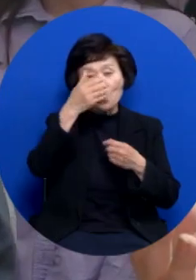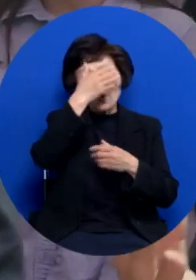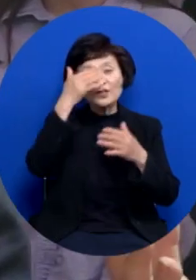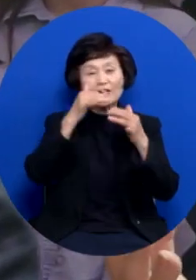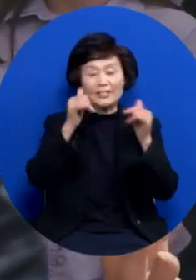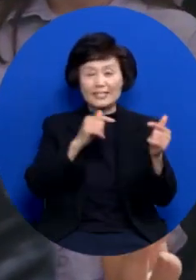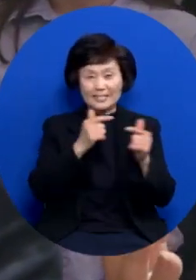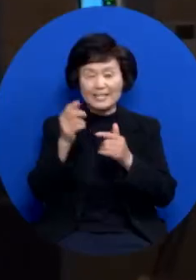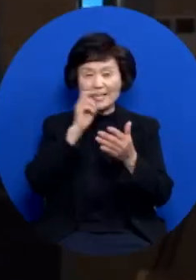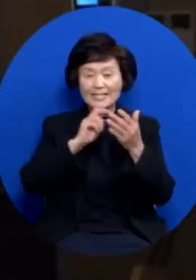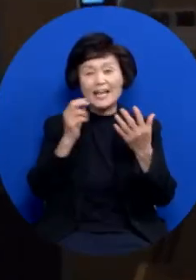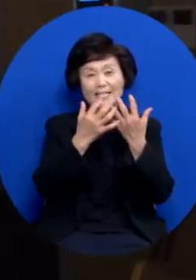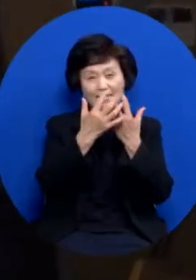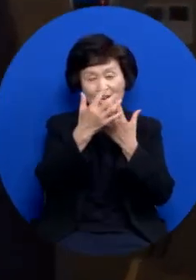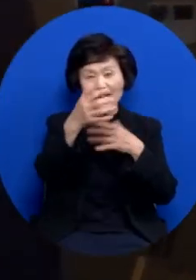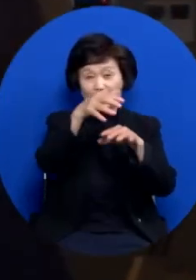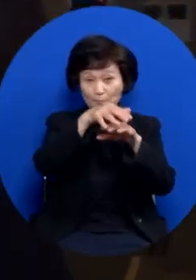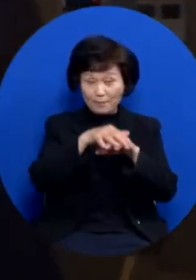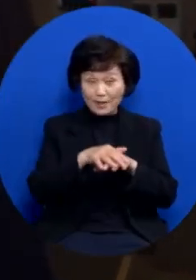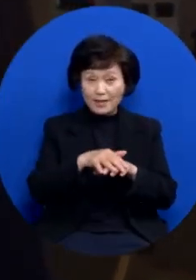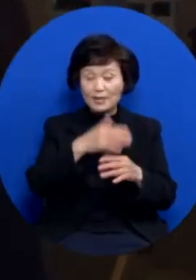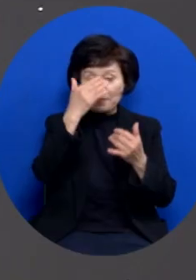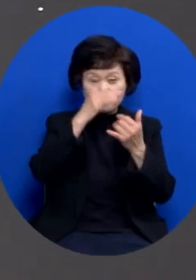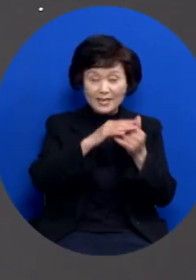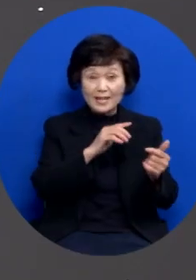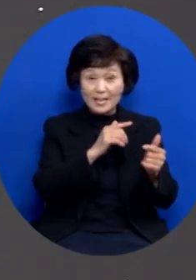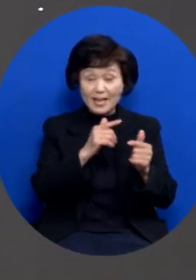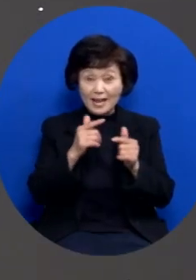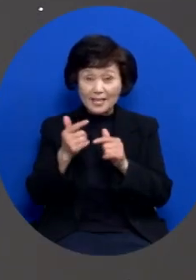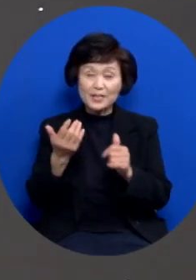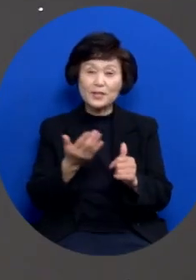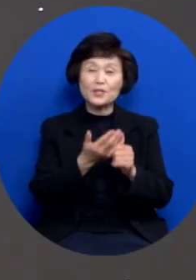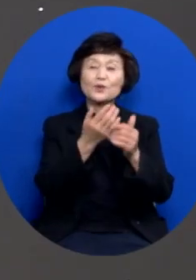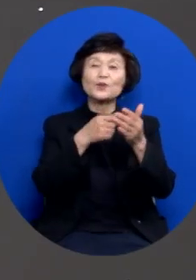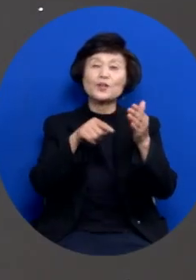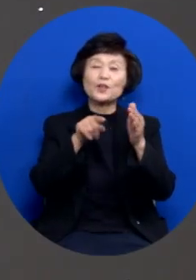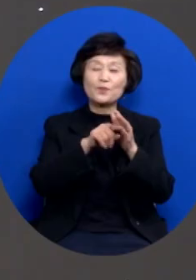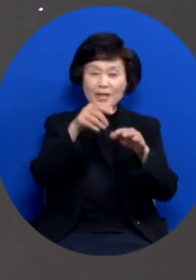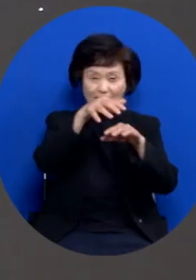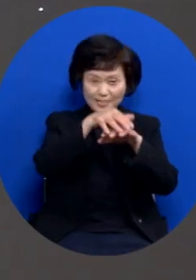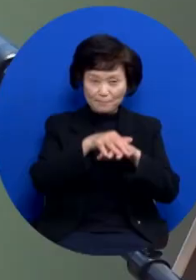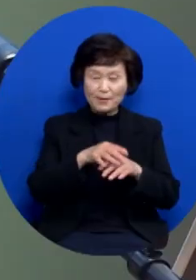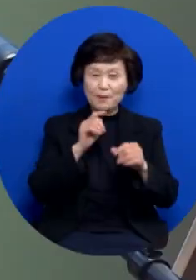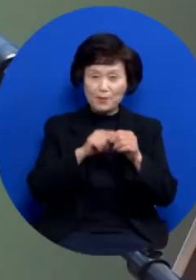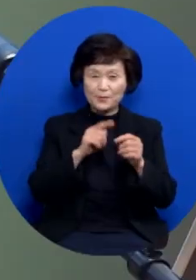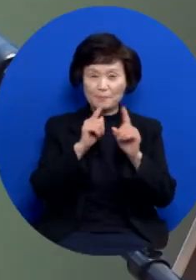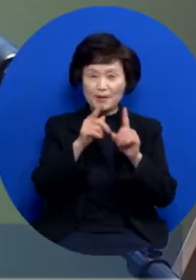나라를 바르고 역동적으로 이끌어갈 수 있는 다음 세대를 기르기 위해 집회를 개최했다고 전했습니다.